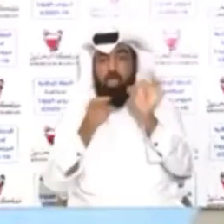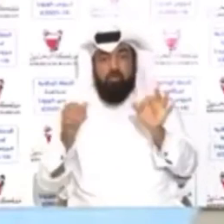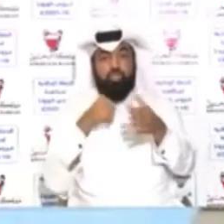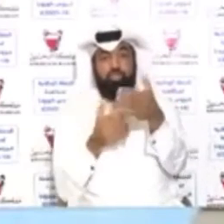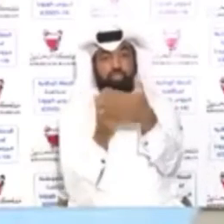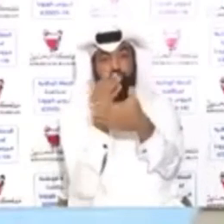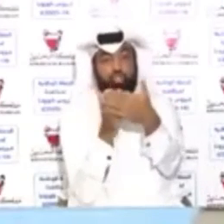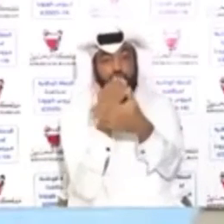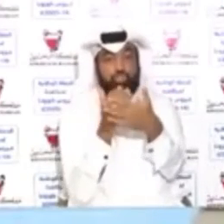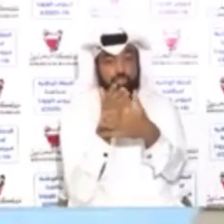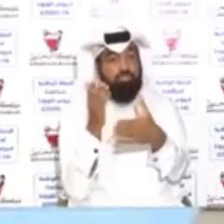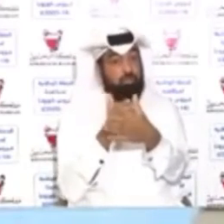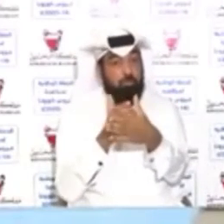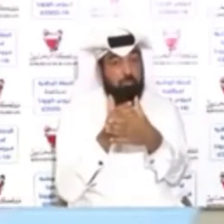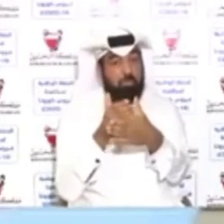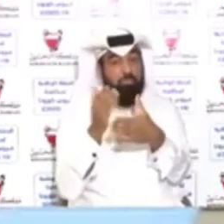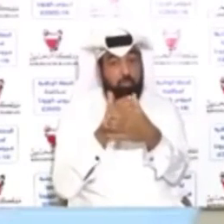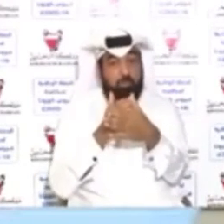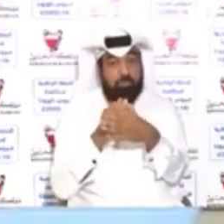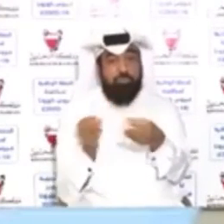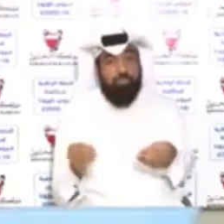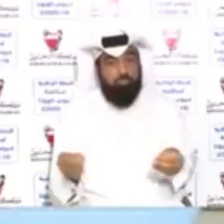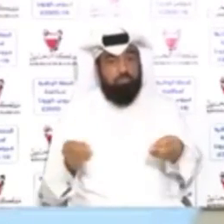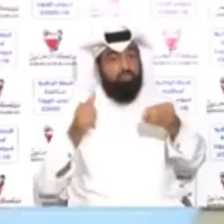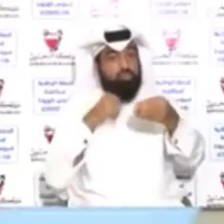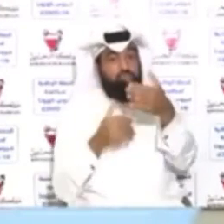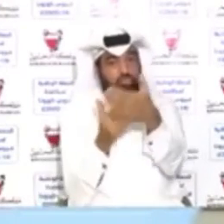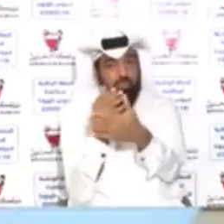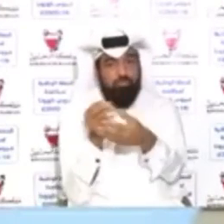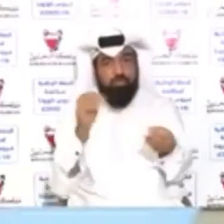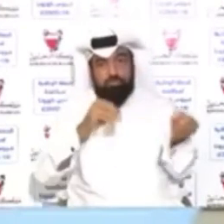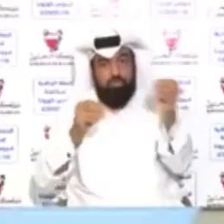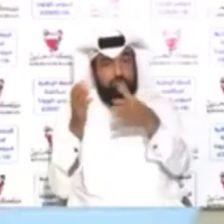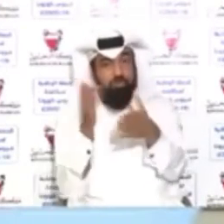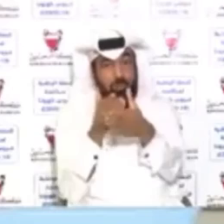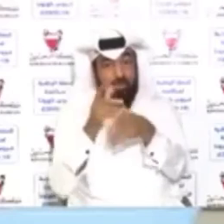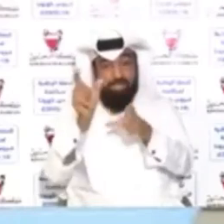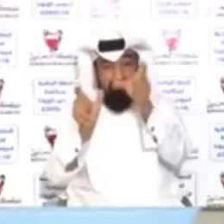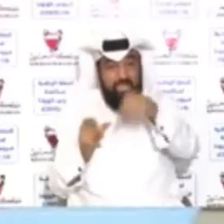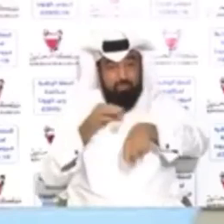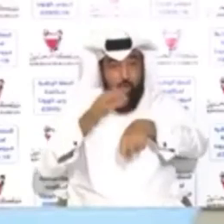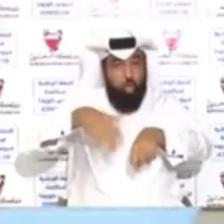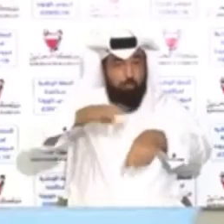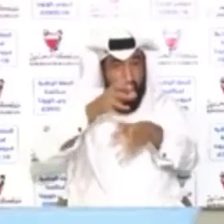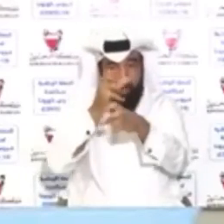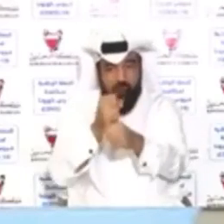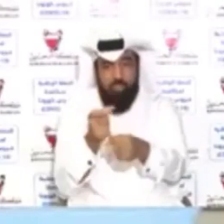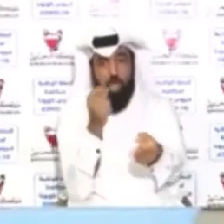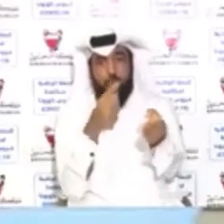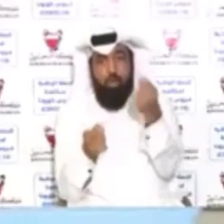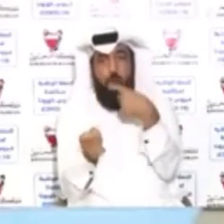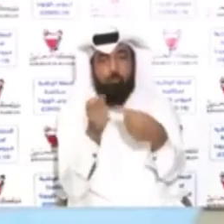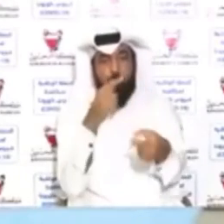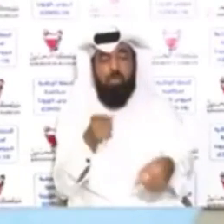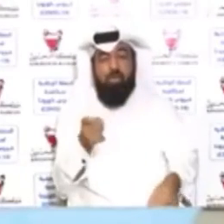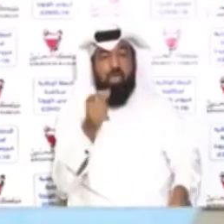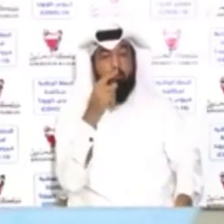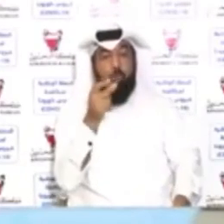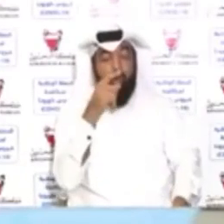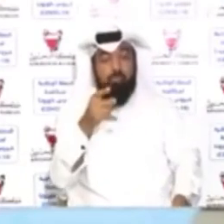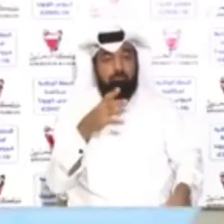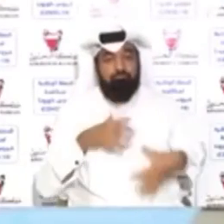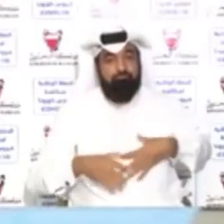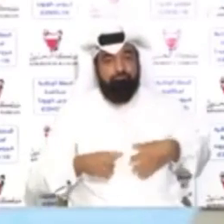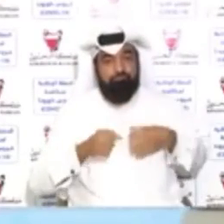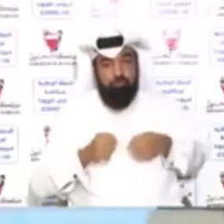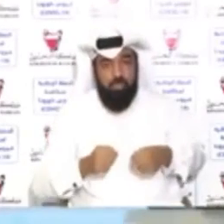إلى المشاركة في الدراسات الكلينيكية للتأكد بسلامة استخدام أي نوع من الأدوية، علما بقى يعني احنا